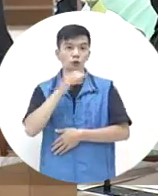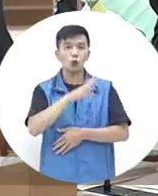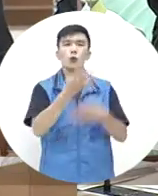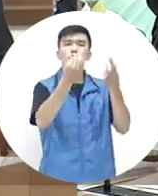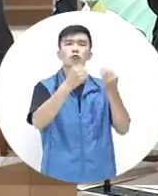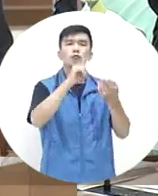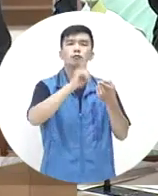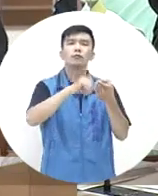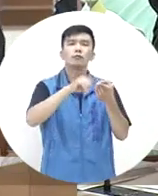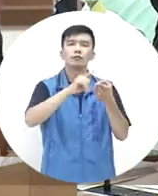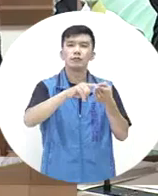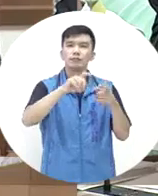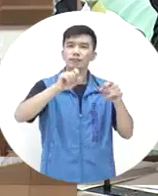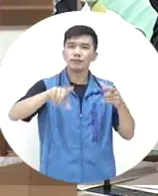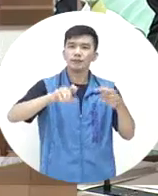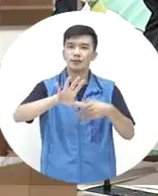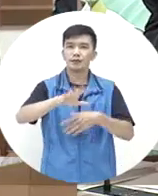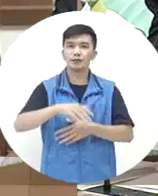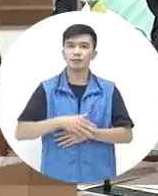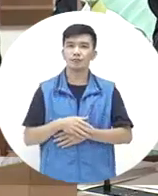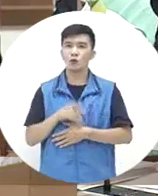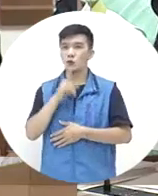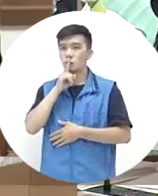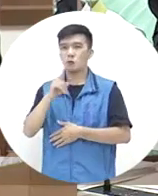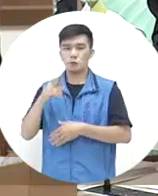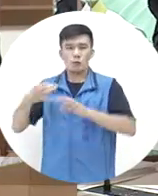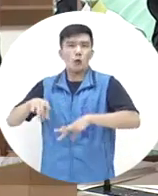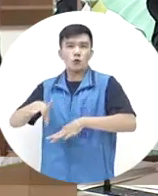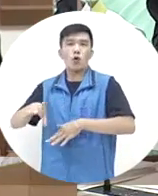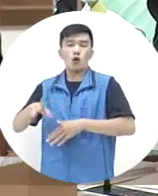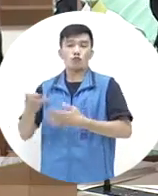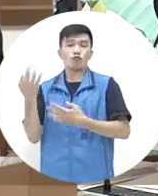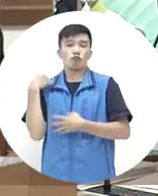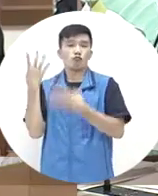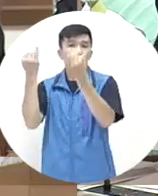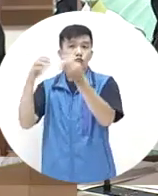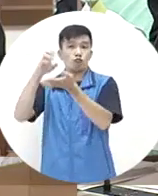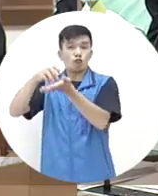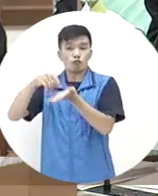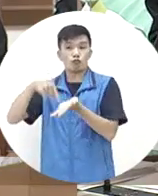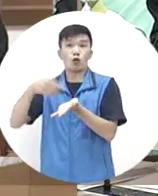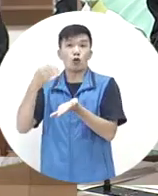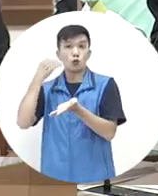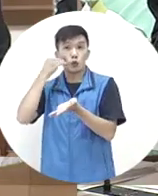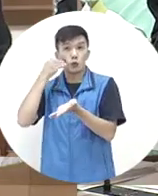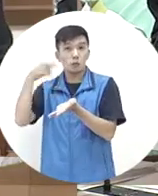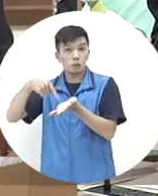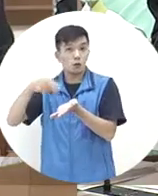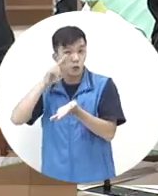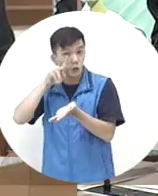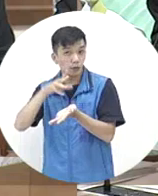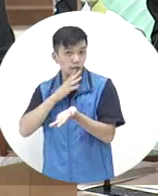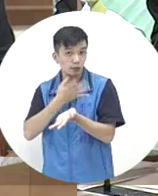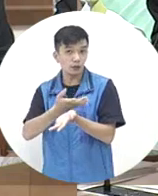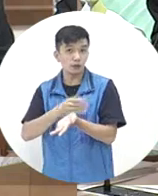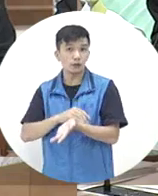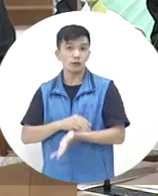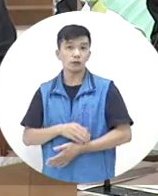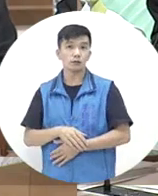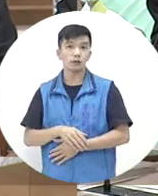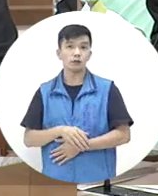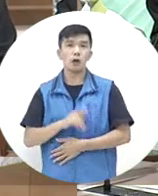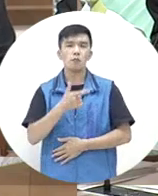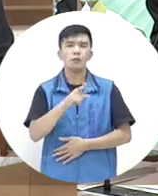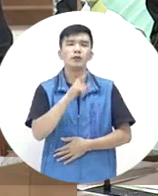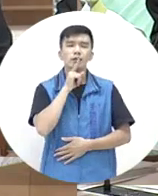损5.多亿，你还说没有亏损那么多，这都是你们给我的数字啊！啊，除非你们给我数字有错， 那个是预